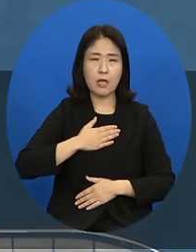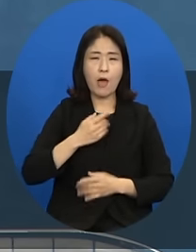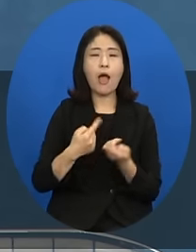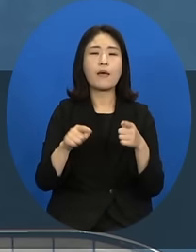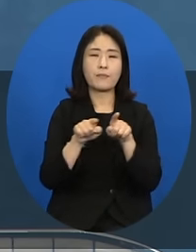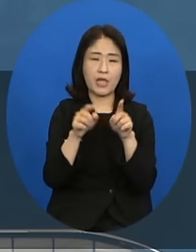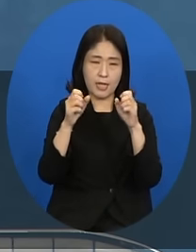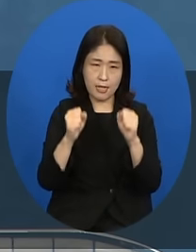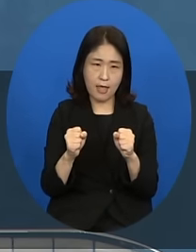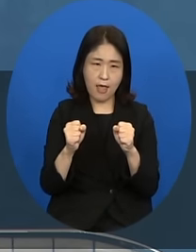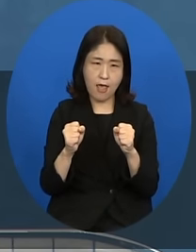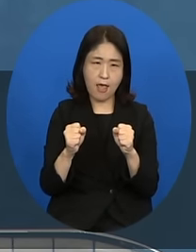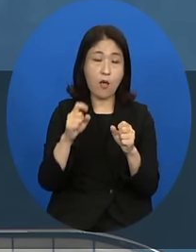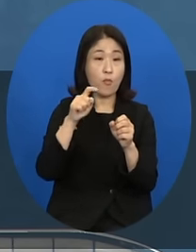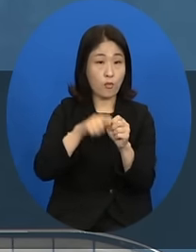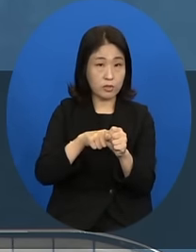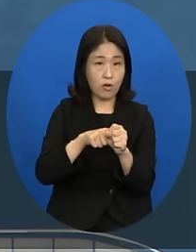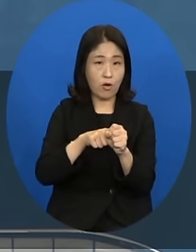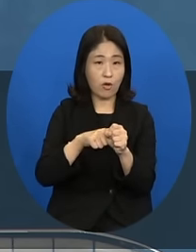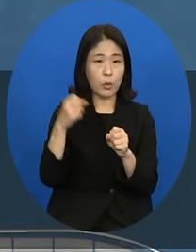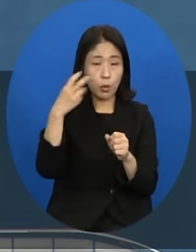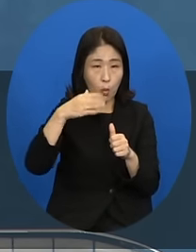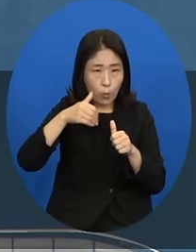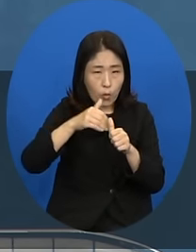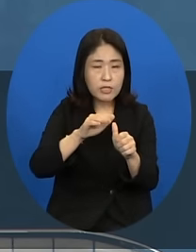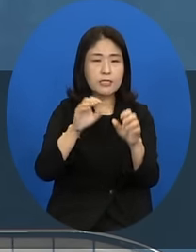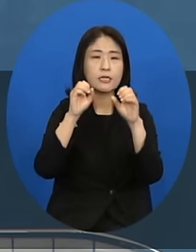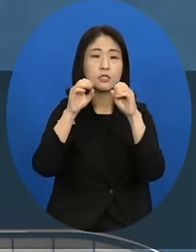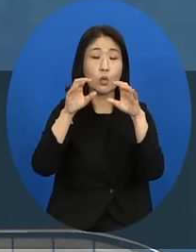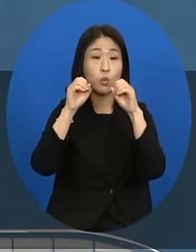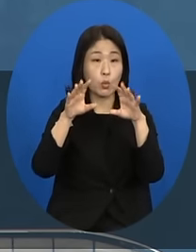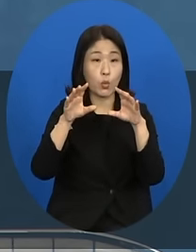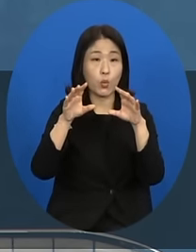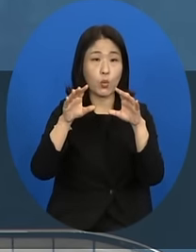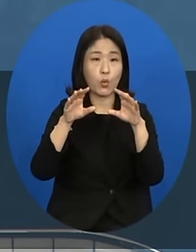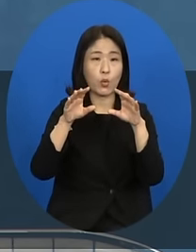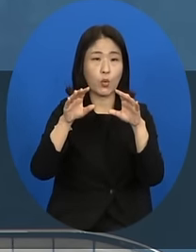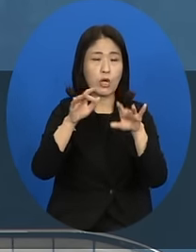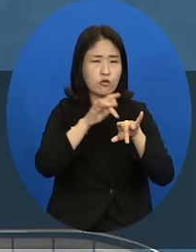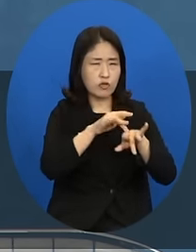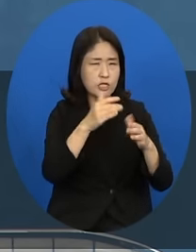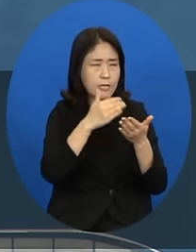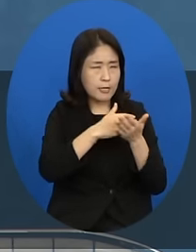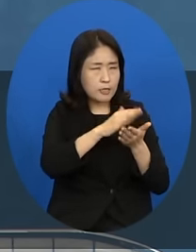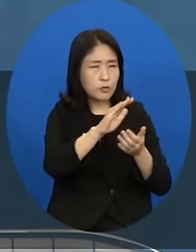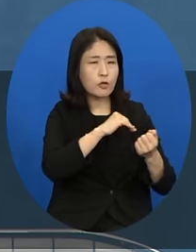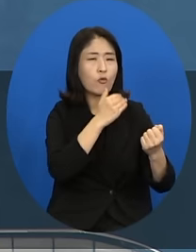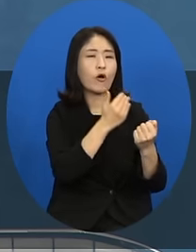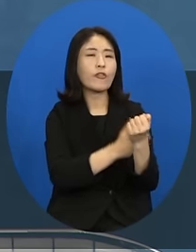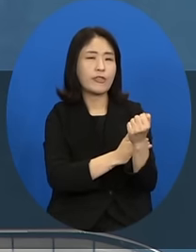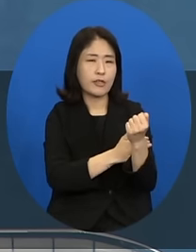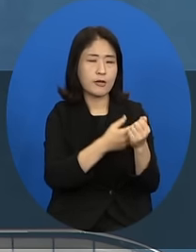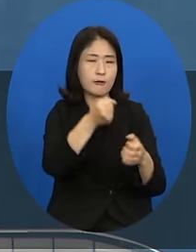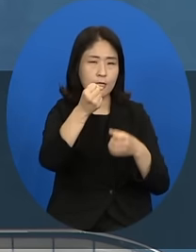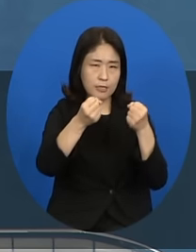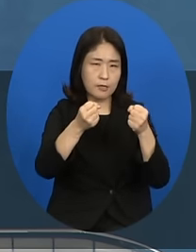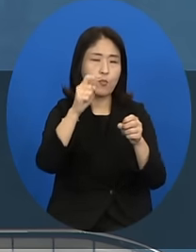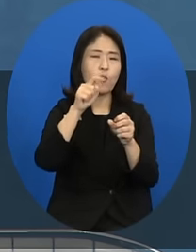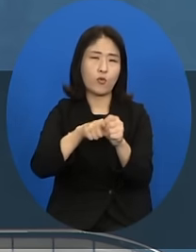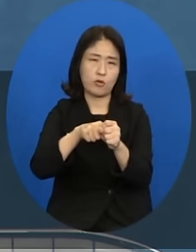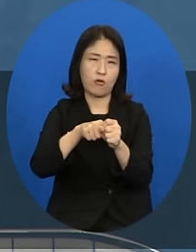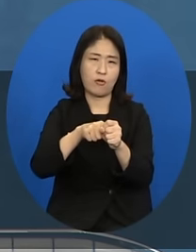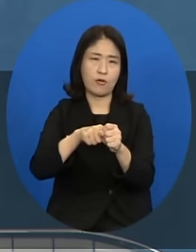자기와 함께 있게 하시고 또 보내사 전도도 하며 귀신을 내쫓는 권능도 가지게 하려